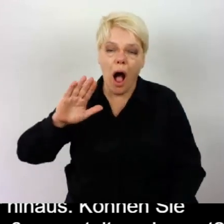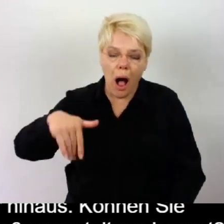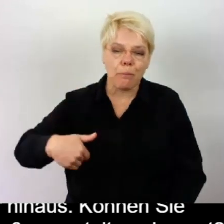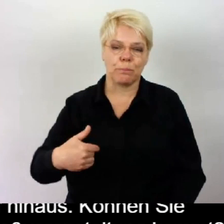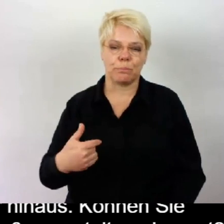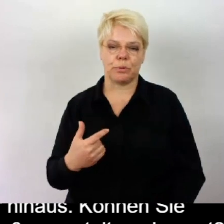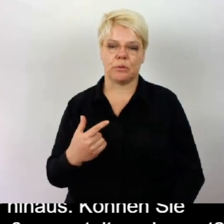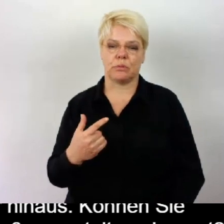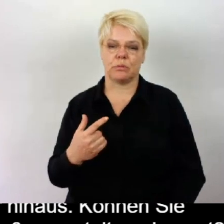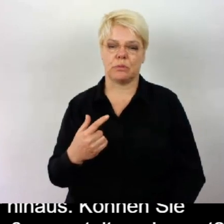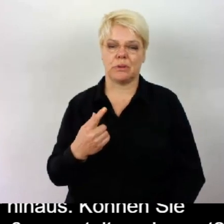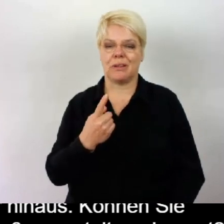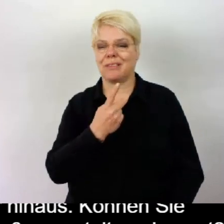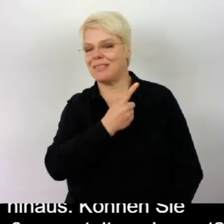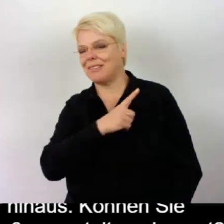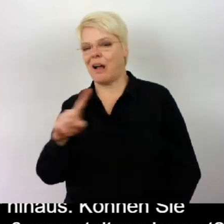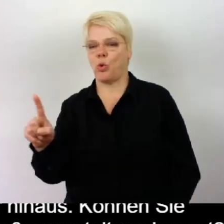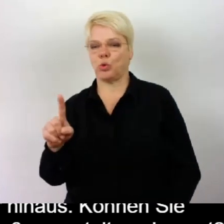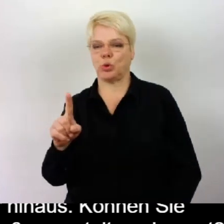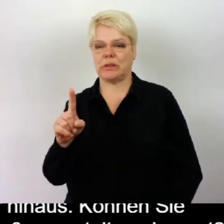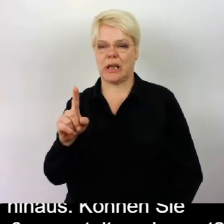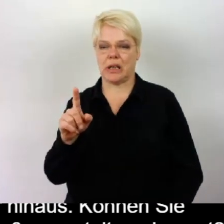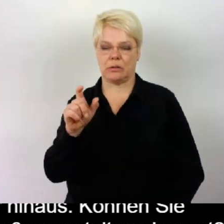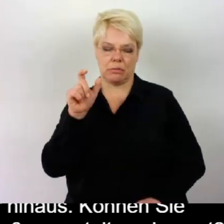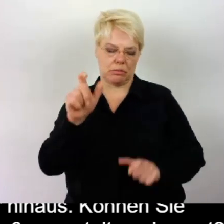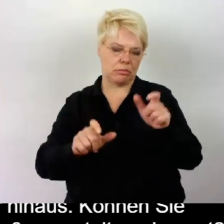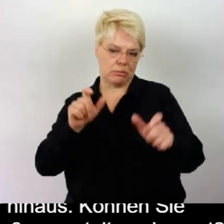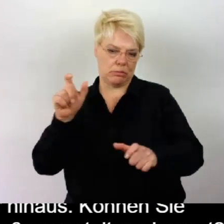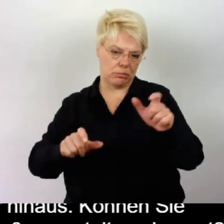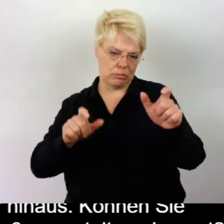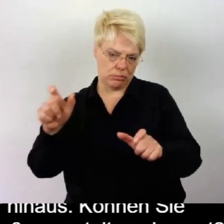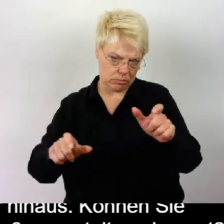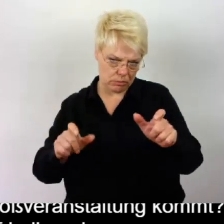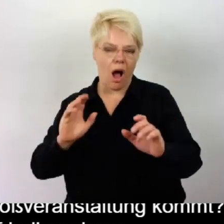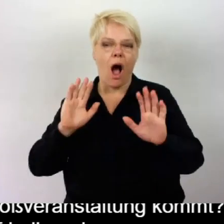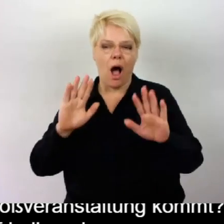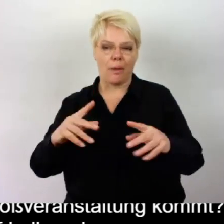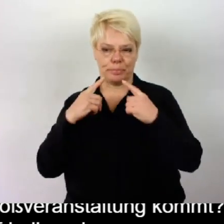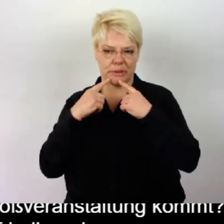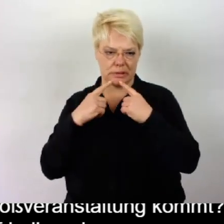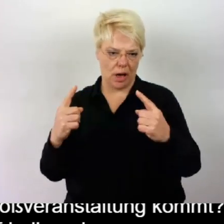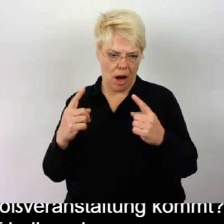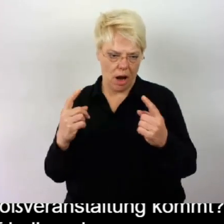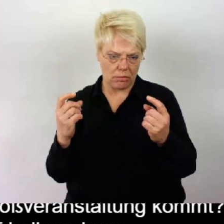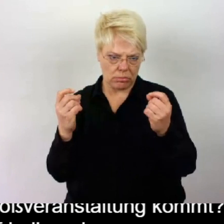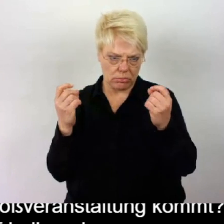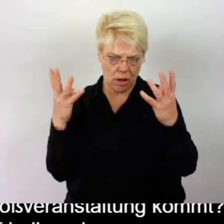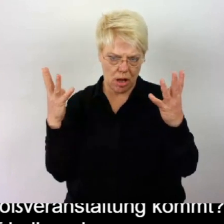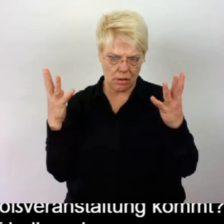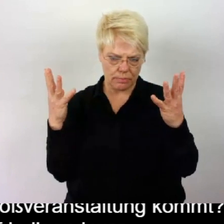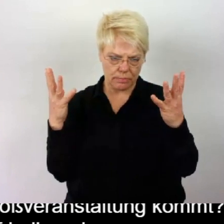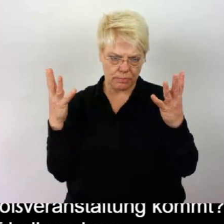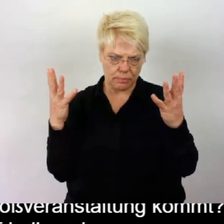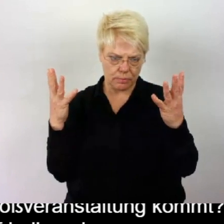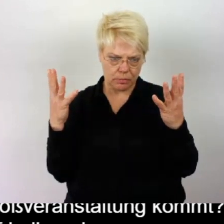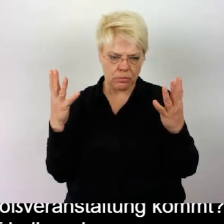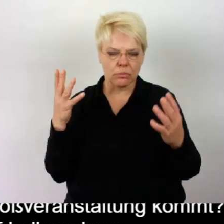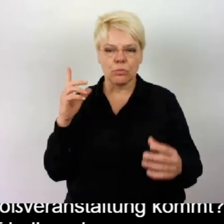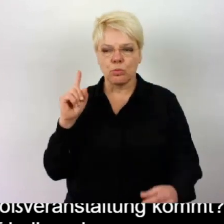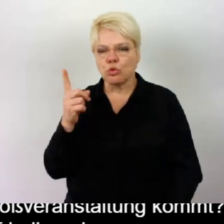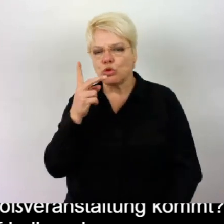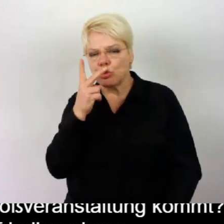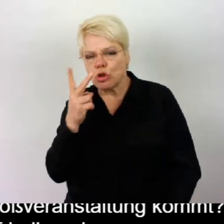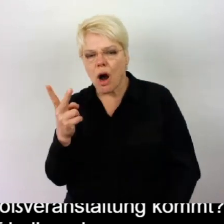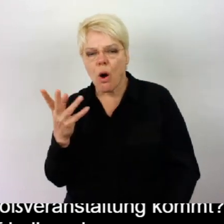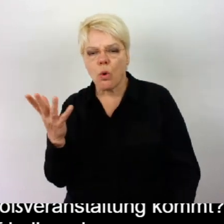auch tatsächlich hinkommen wollen. Ein interessanter Aspekt aus den Gesprächen mit den Intendantinnen und Intendanten war,